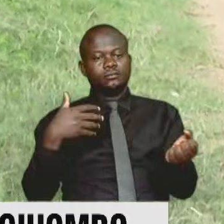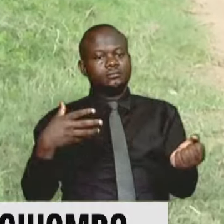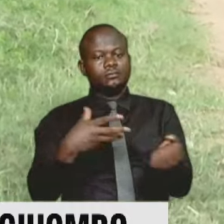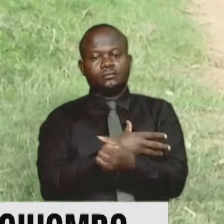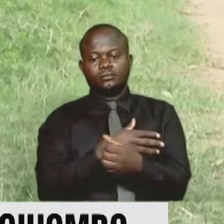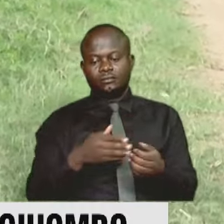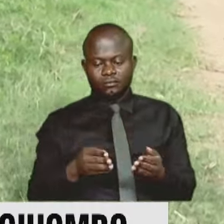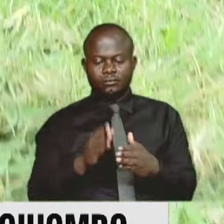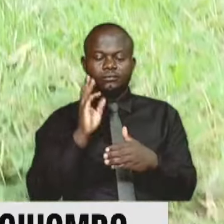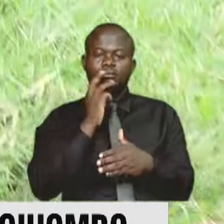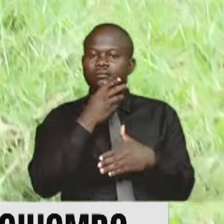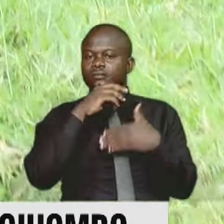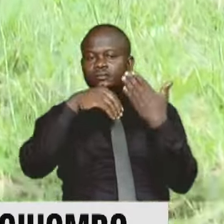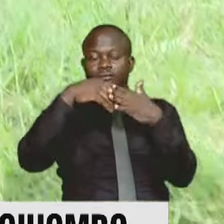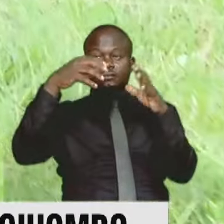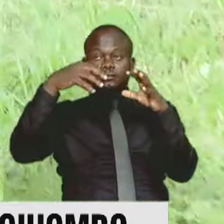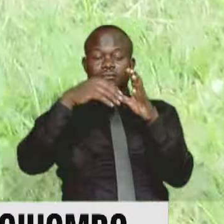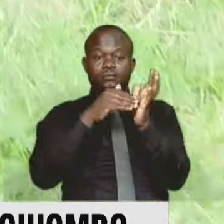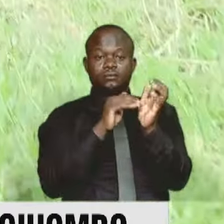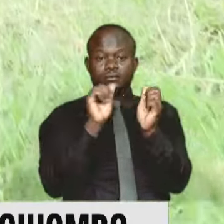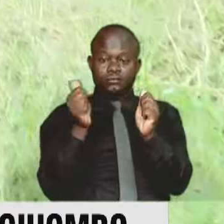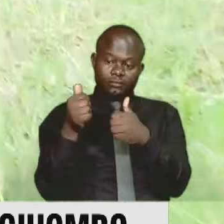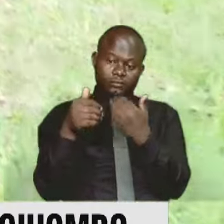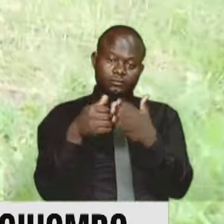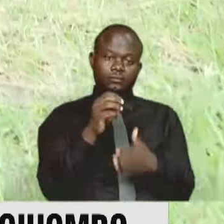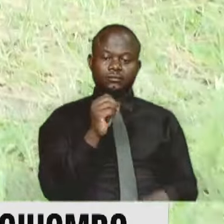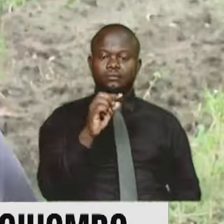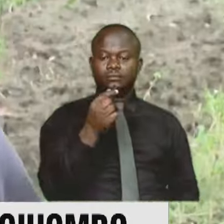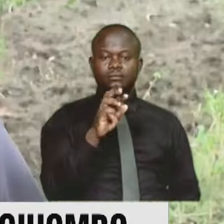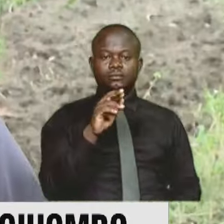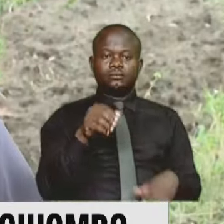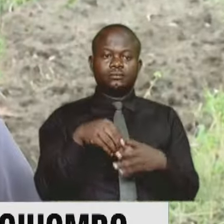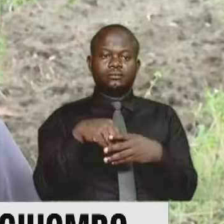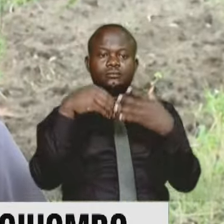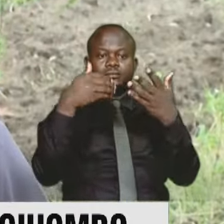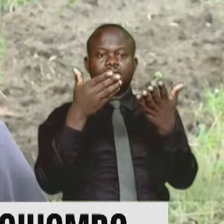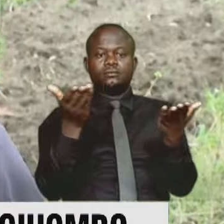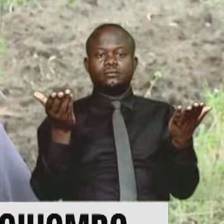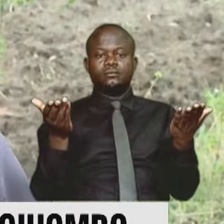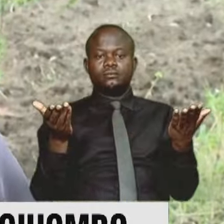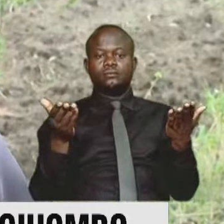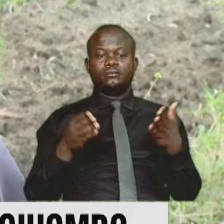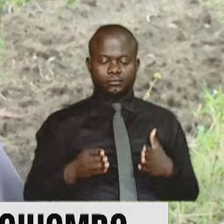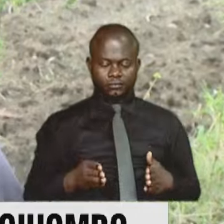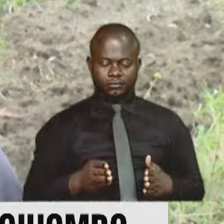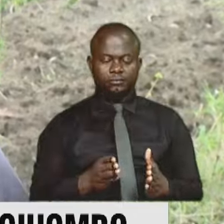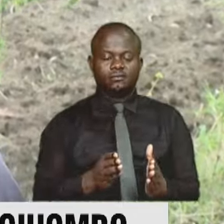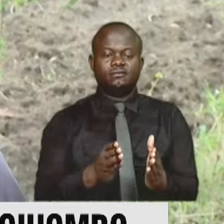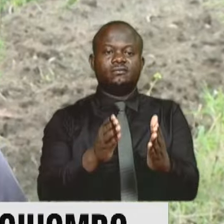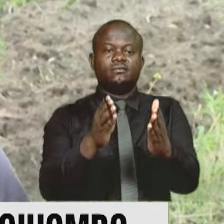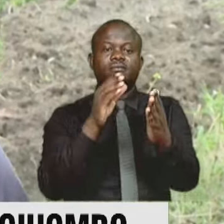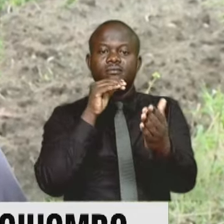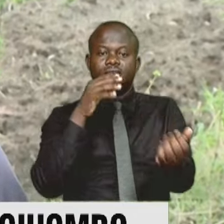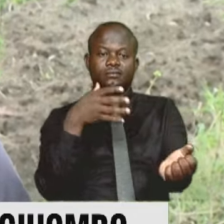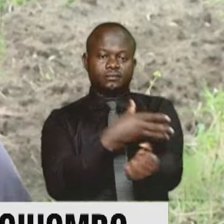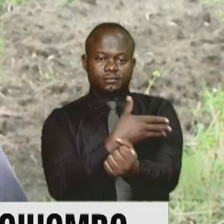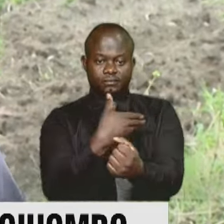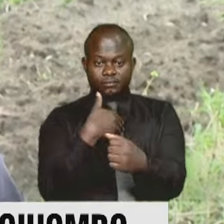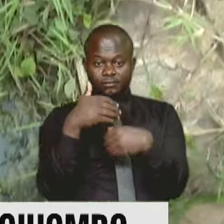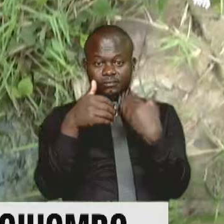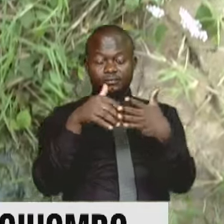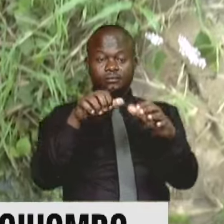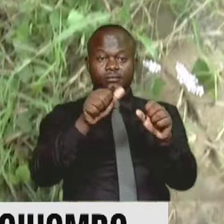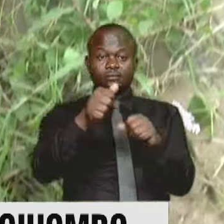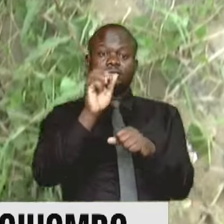kuyobora amazi yari mayi imvura n'andi abo mu rugomero rw'ahitwa Mugera rugaburira iki gishanga. Kanari bari bahashyize ni nto cyane, nta ngufu ifite zo kuba yafata ayo